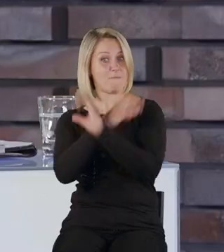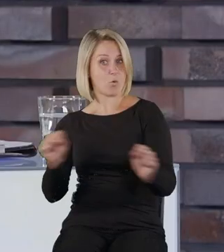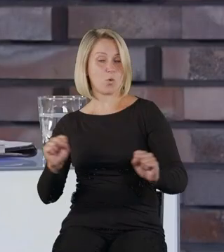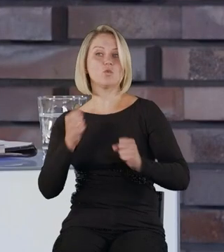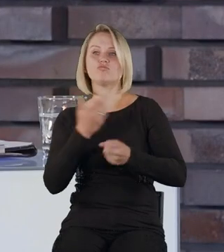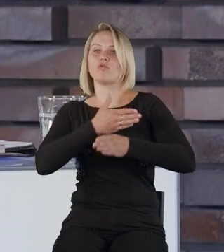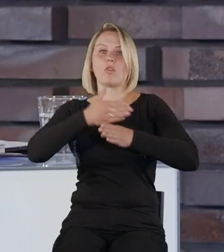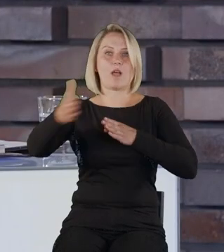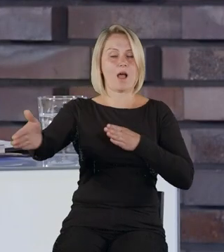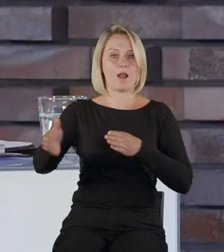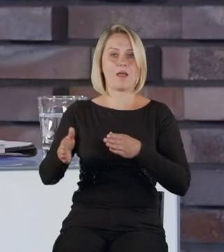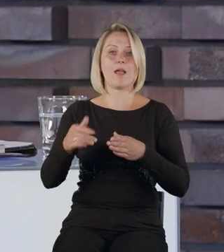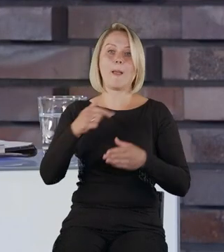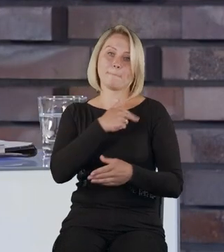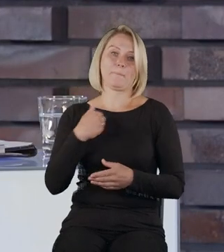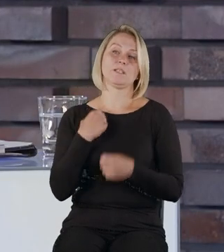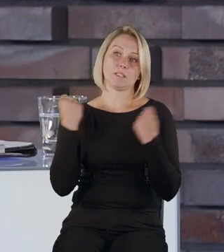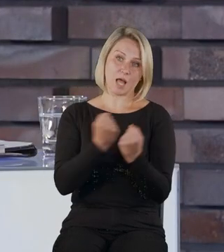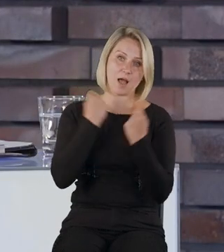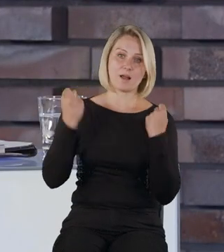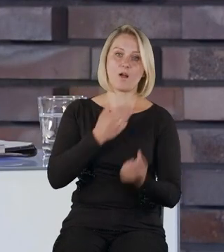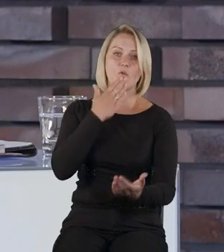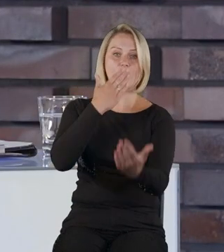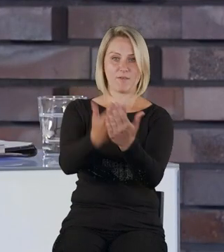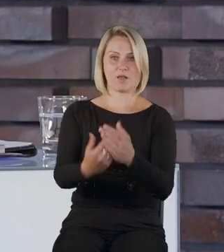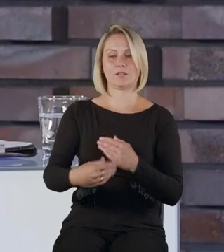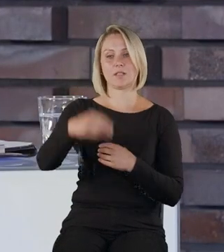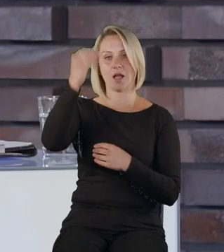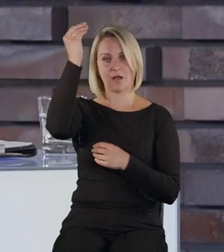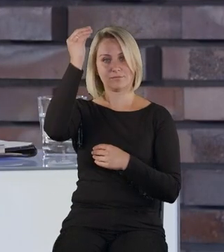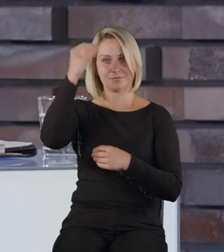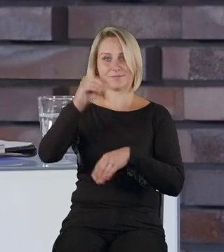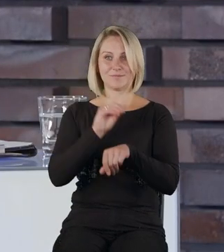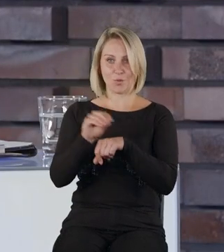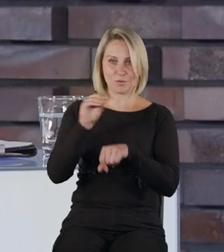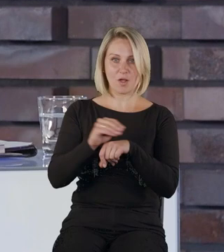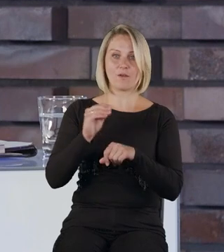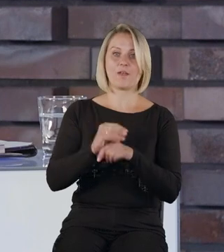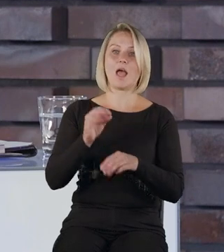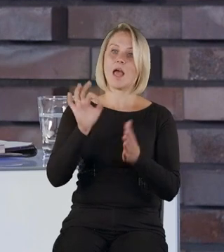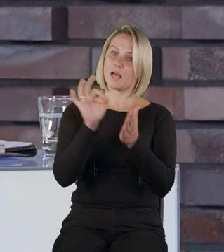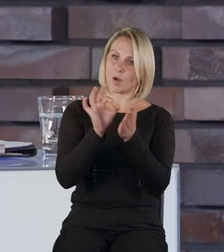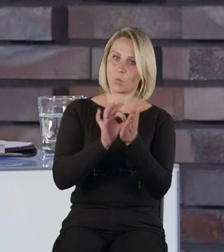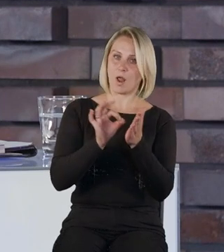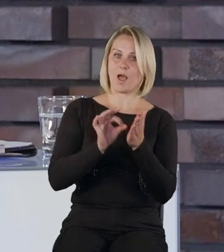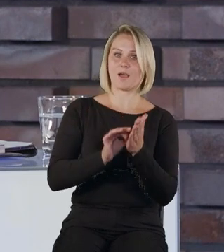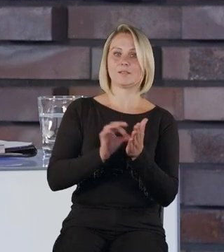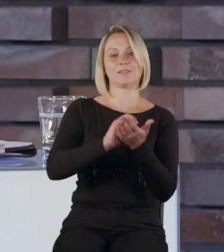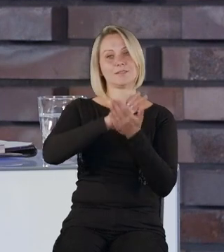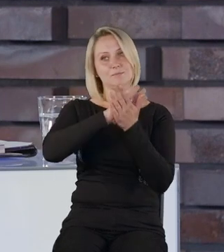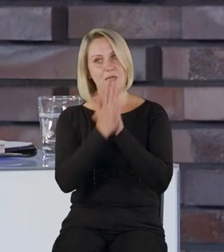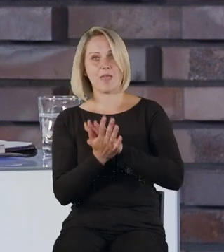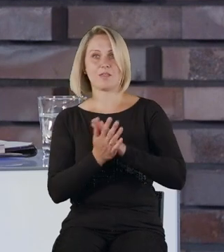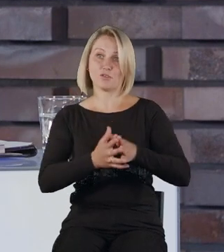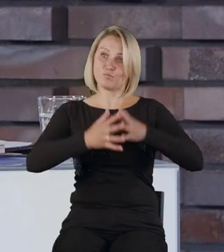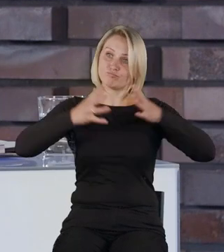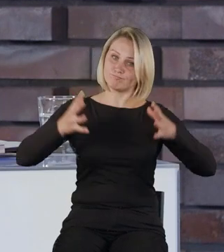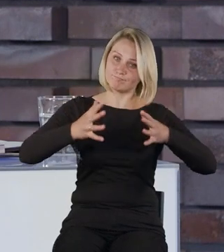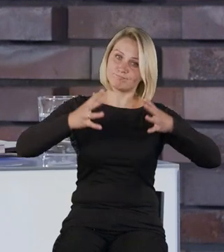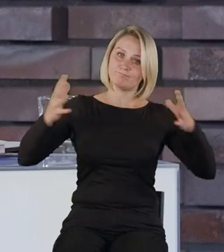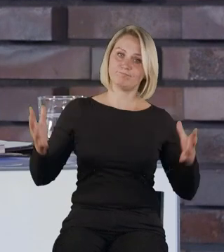kierunku. My staramy się tę ofertę edukacyjną, dydaktyczną systematycznie zmieniać,